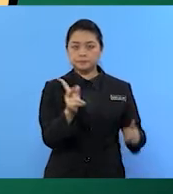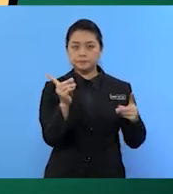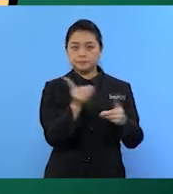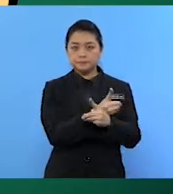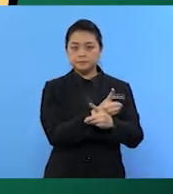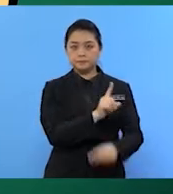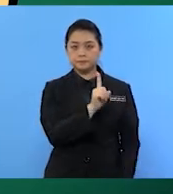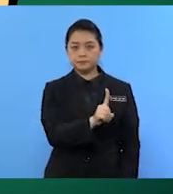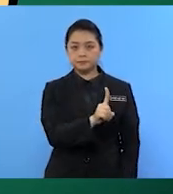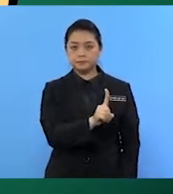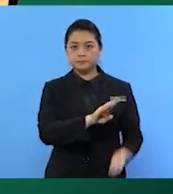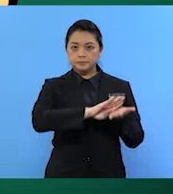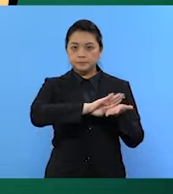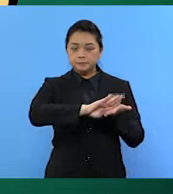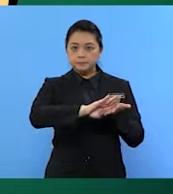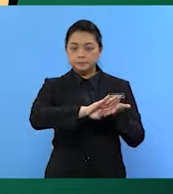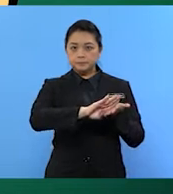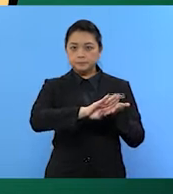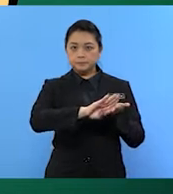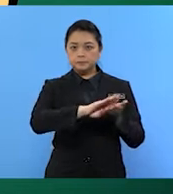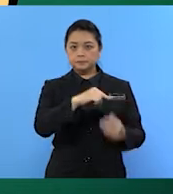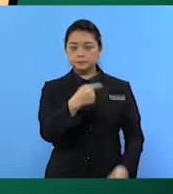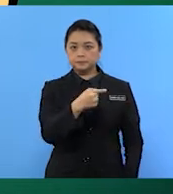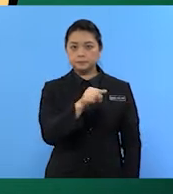1/5/1 tolak negatif